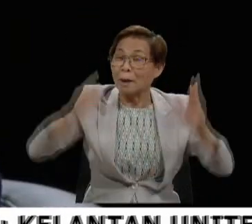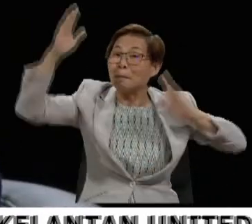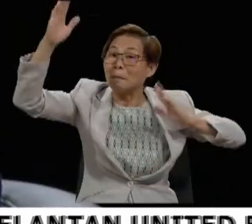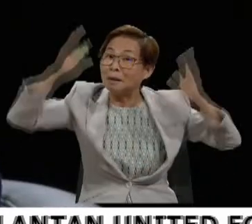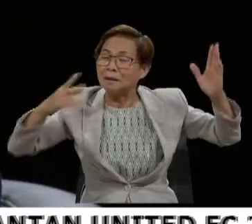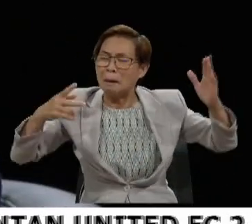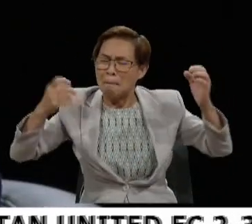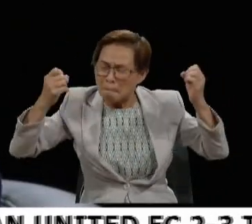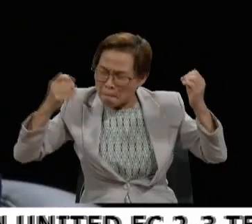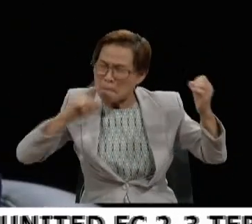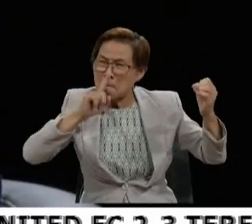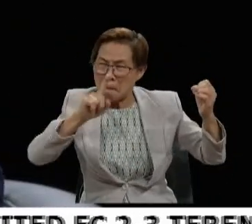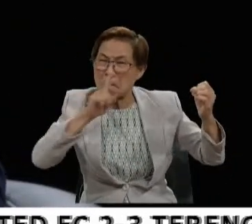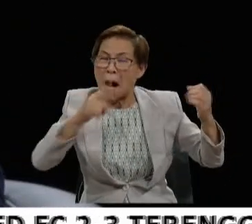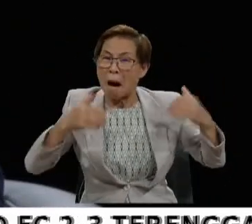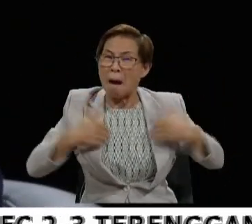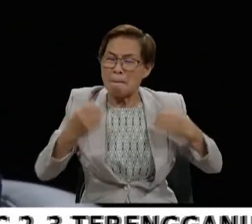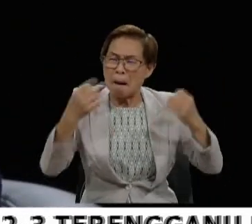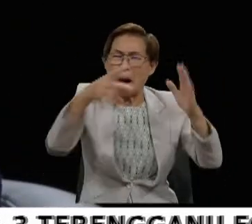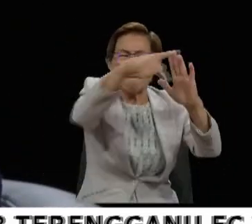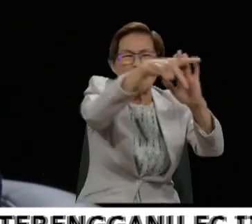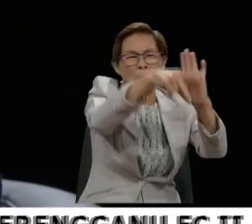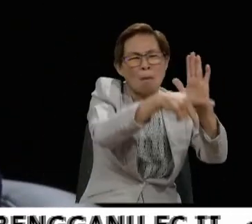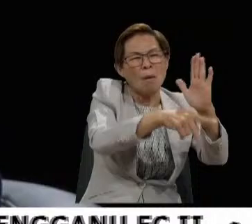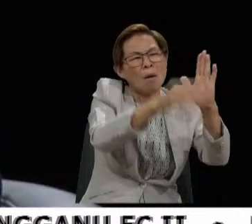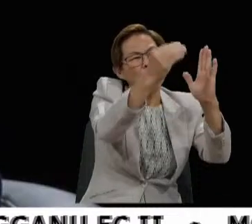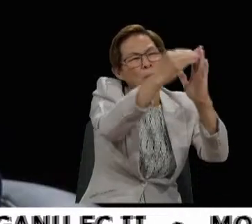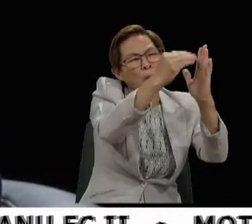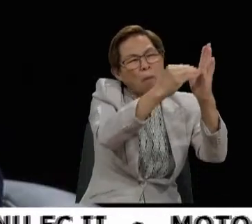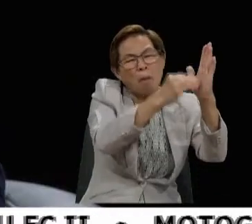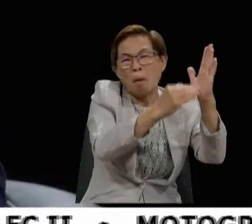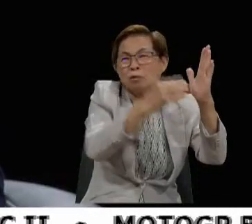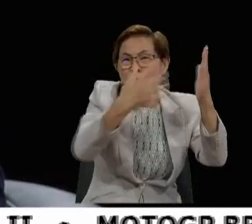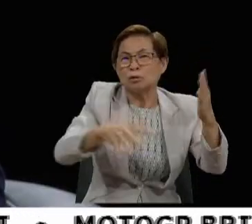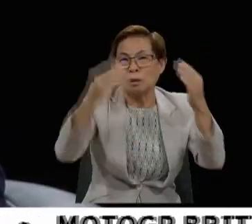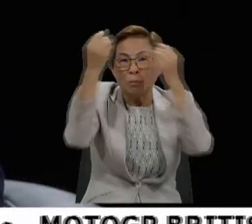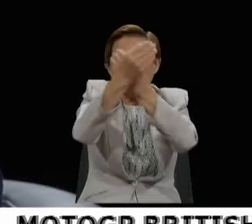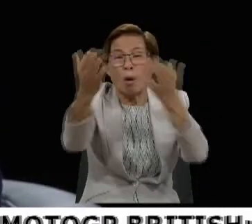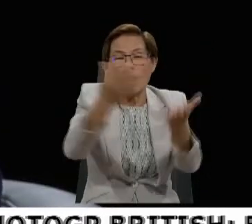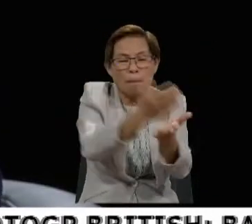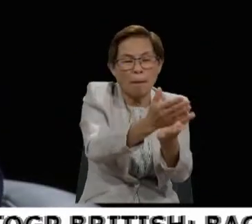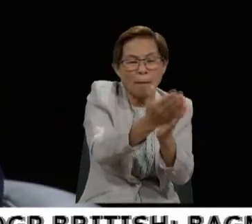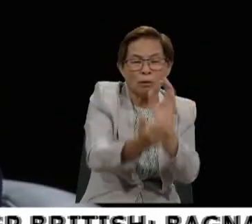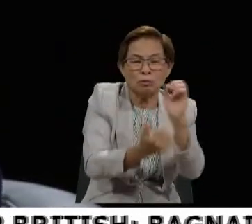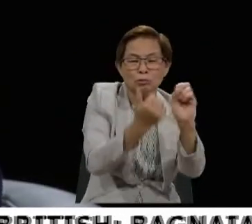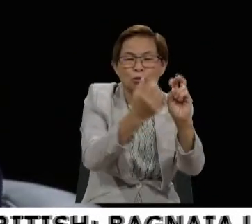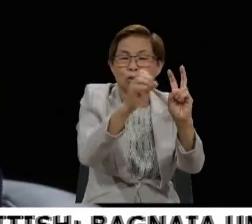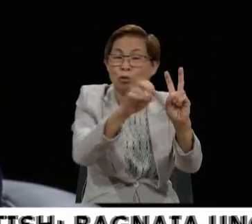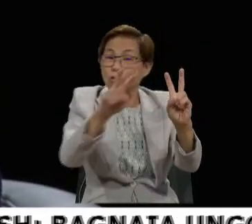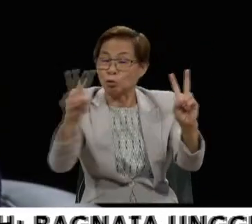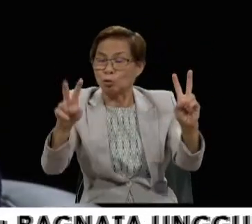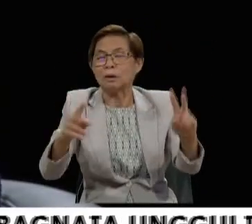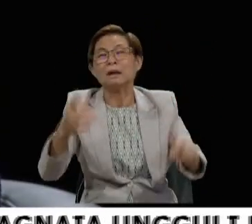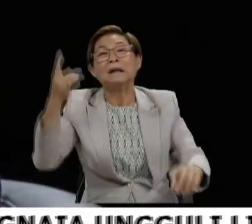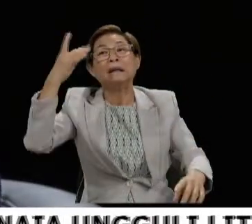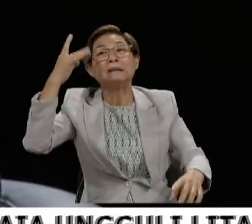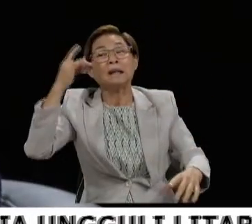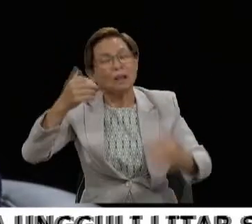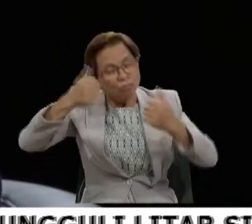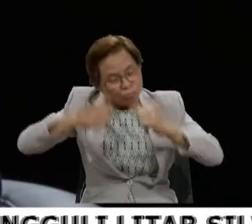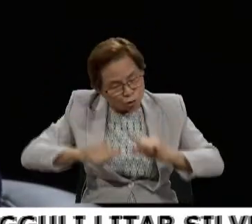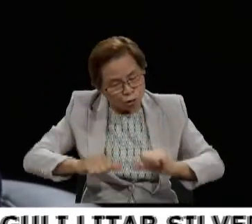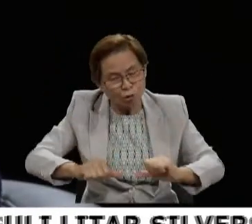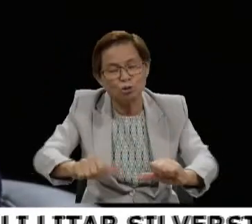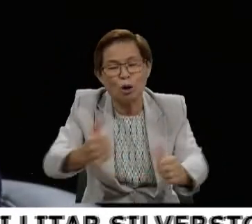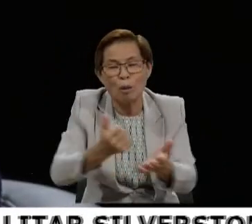banyak er apa polisi-polisi yang kita telah umumkan pada bajet 2022 insya-allah kita akan apa teruskan